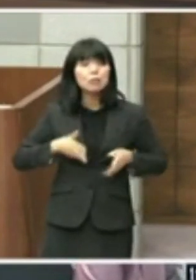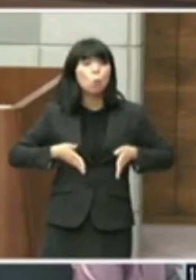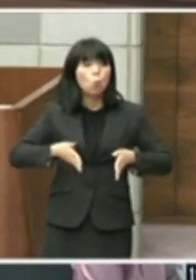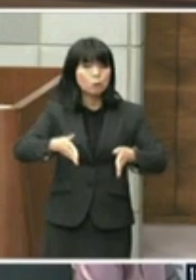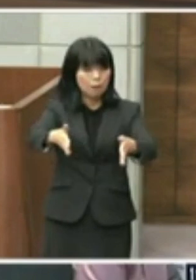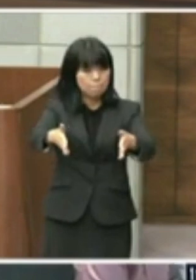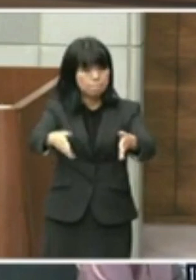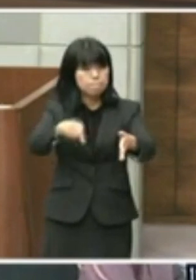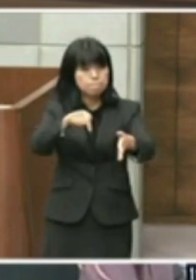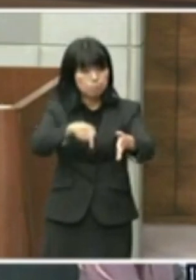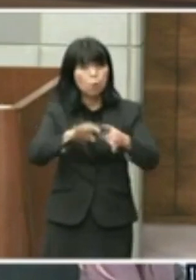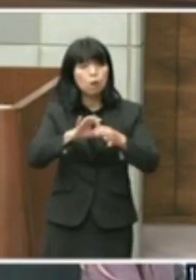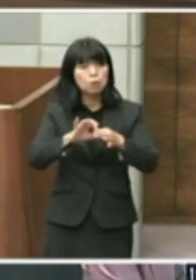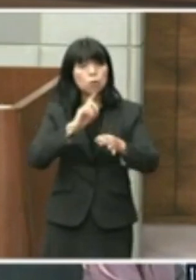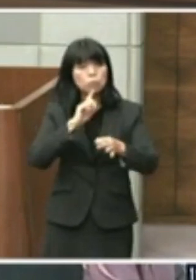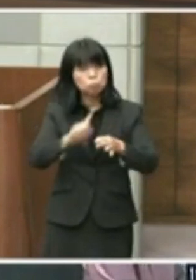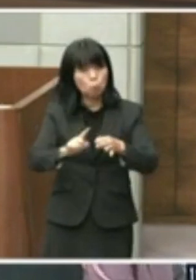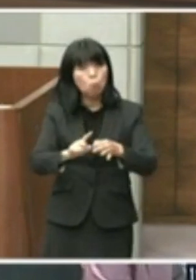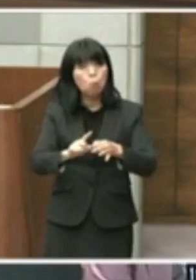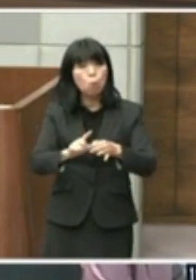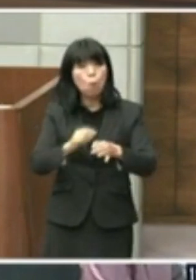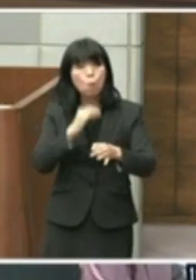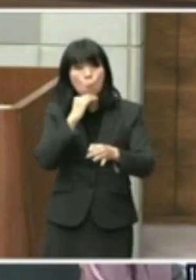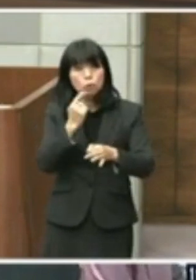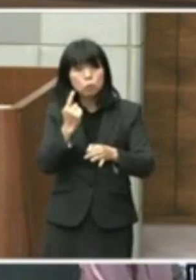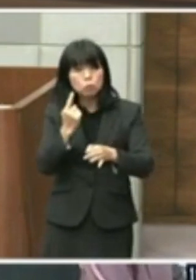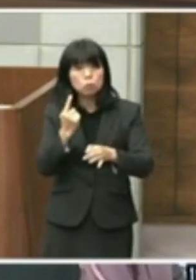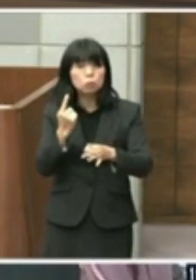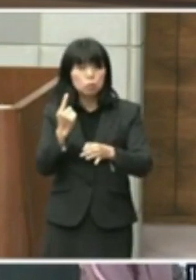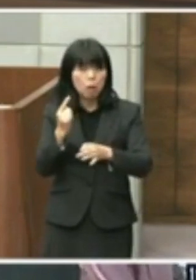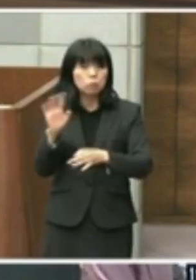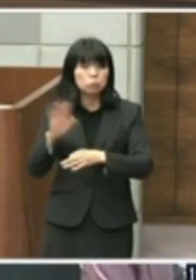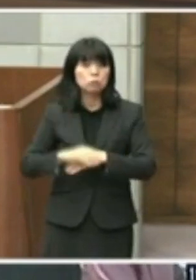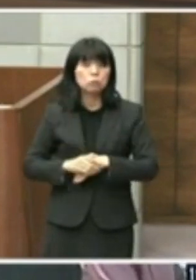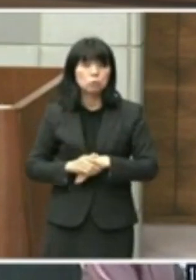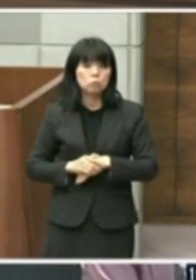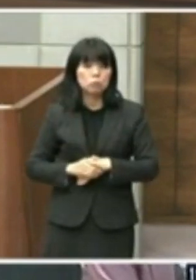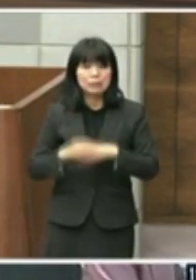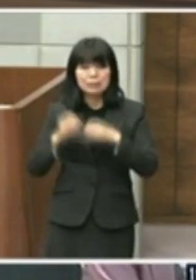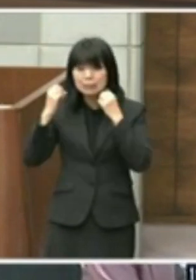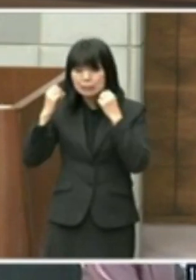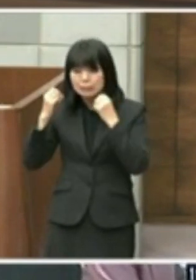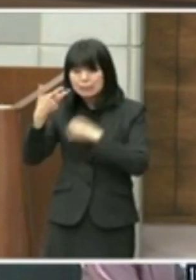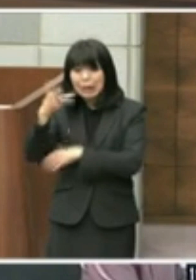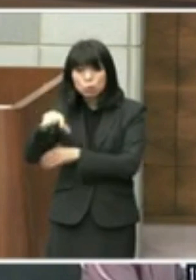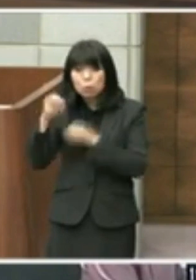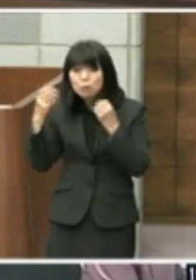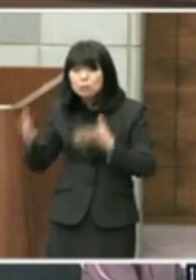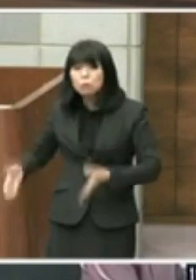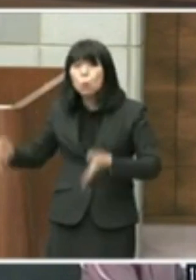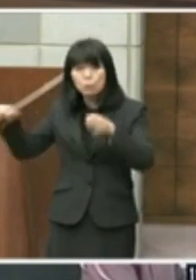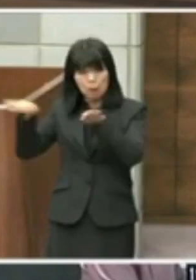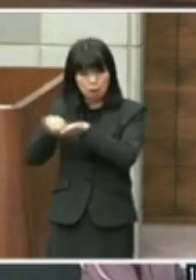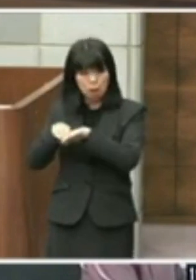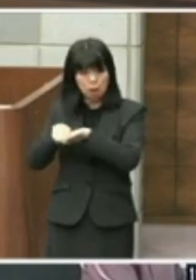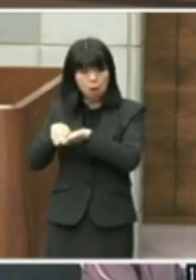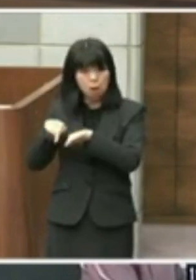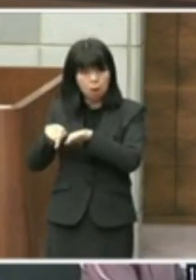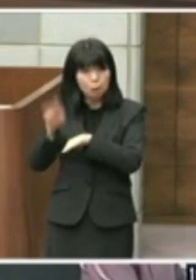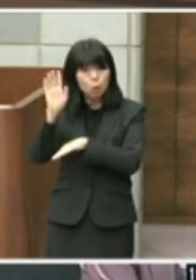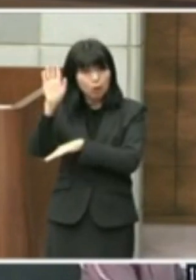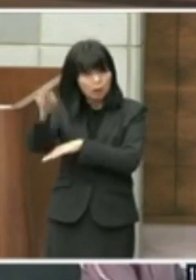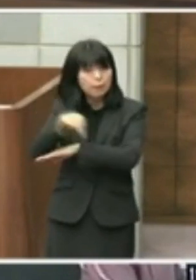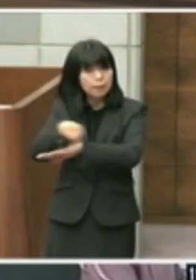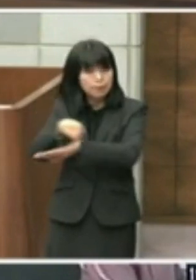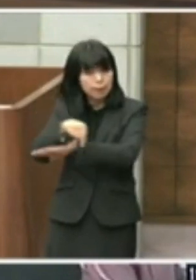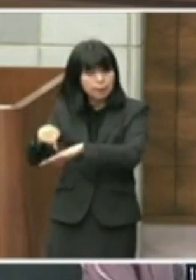の関係で言いますとね、もう一つ指摘されているのが新庁舎、まだこれから設計が